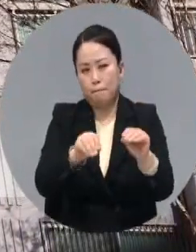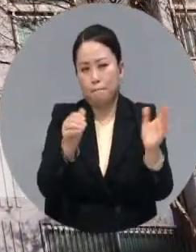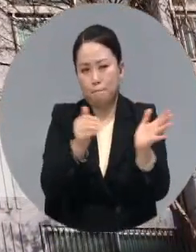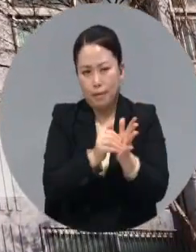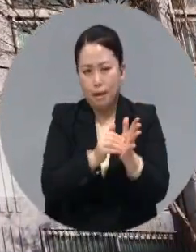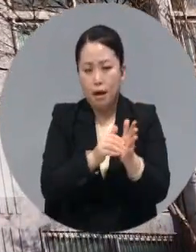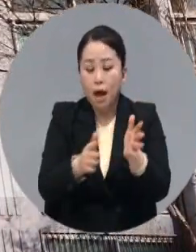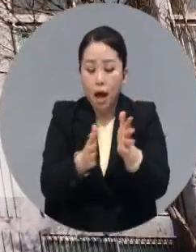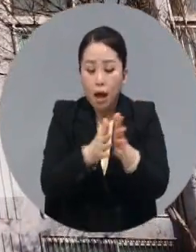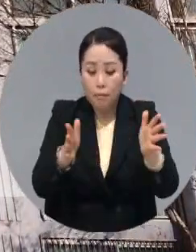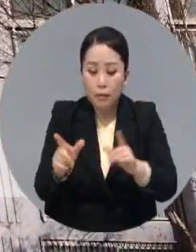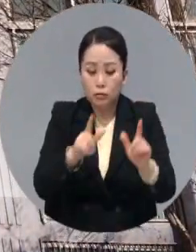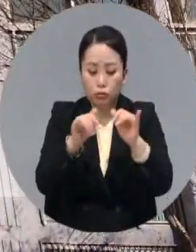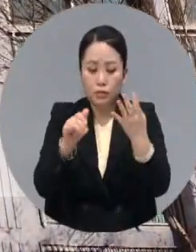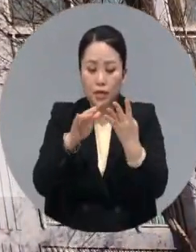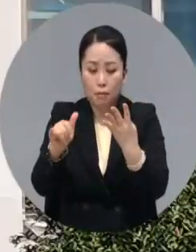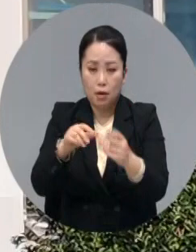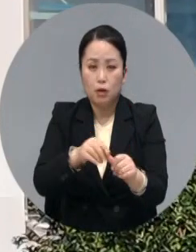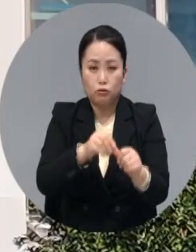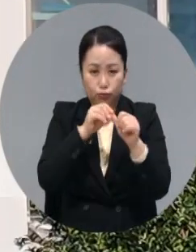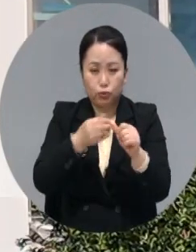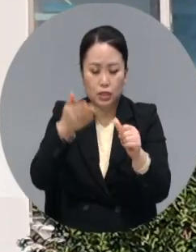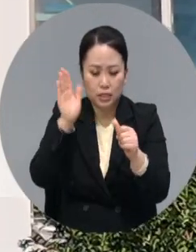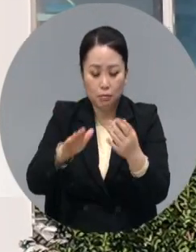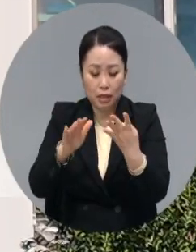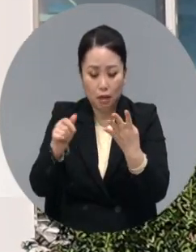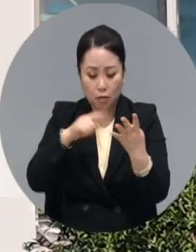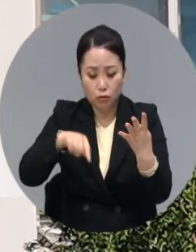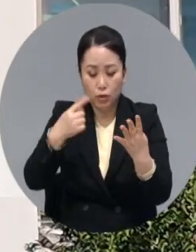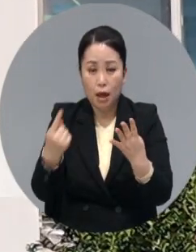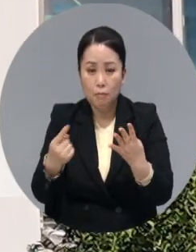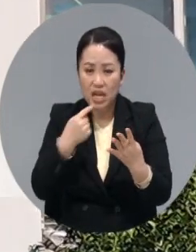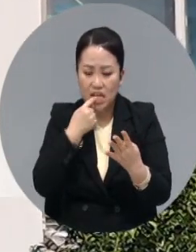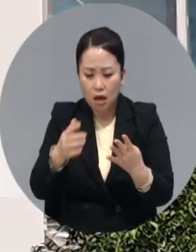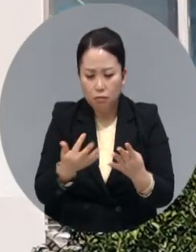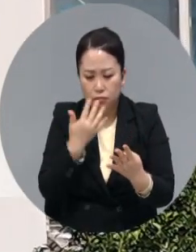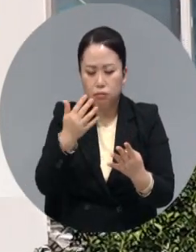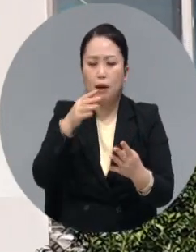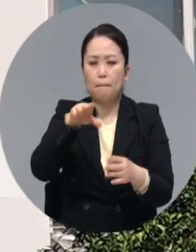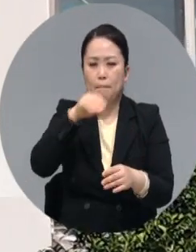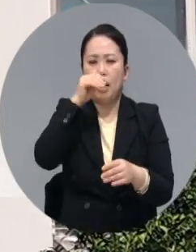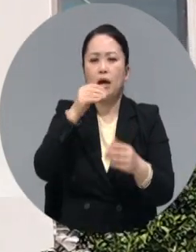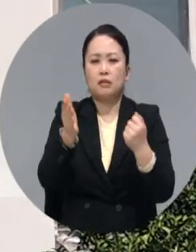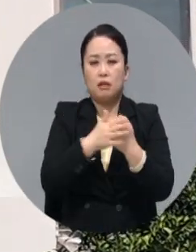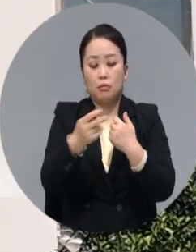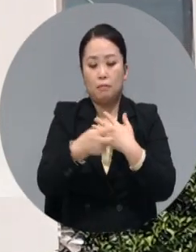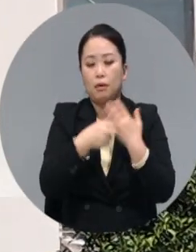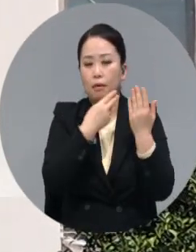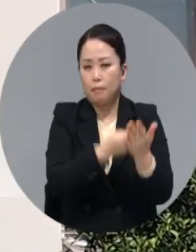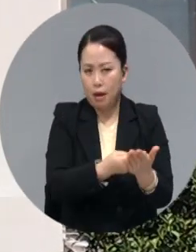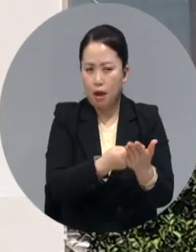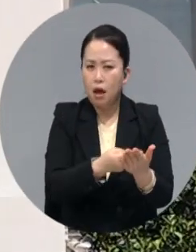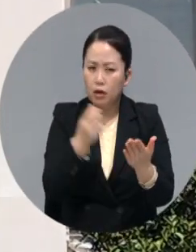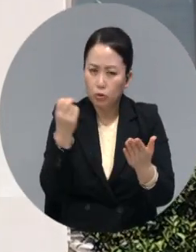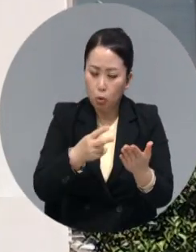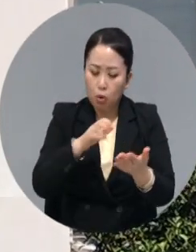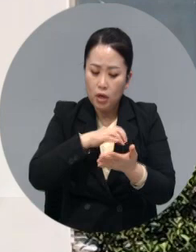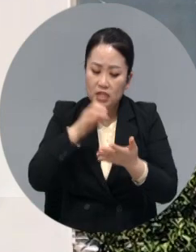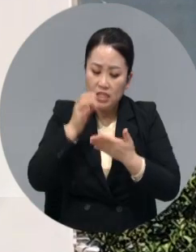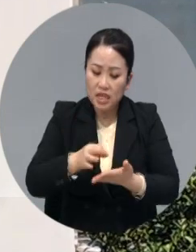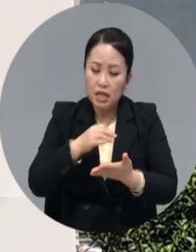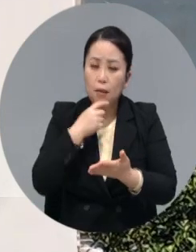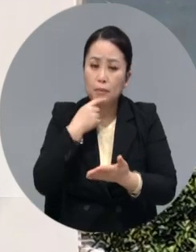주민네 명이 구조됐지만이 중 한 명이 연기를 흡입해 병원으로 옮겨졌고 소방서 추산 490여 만 원